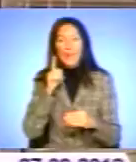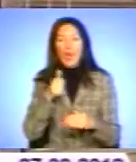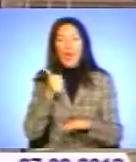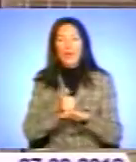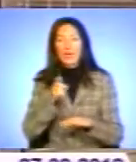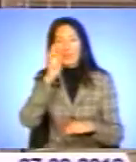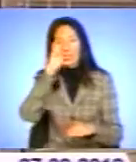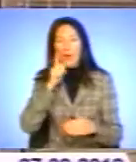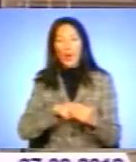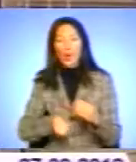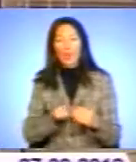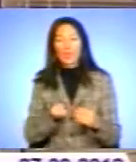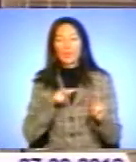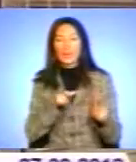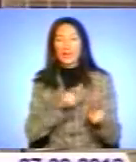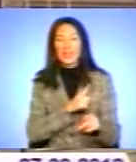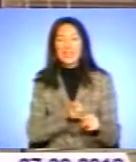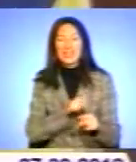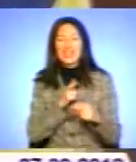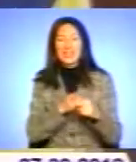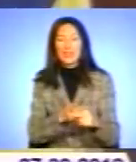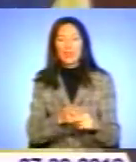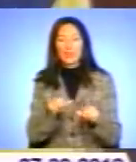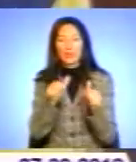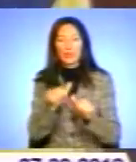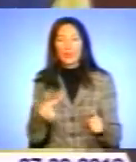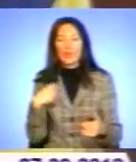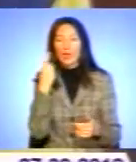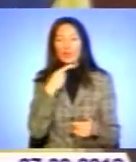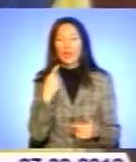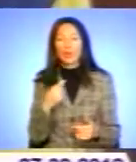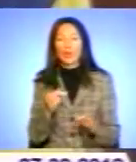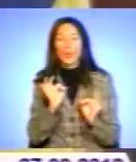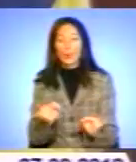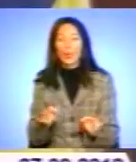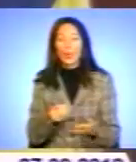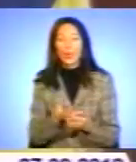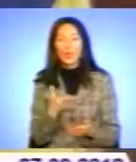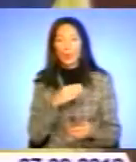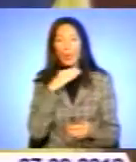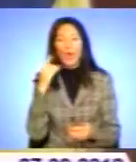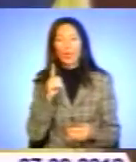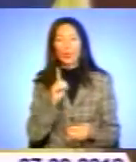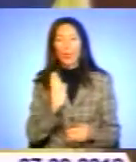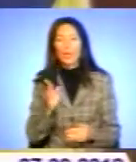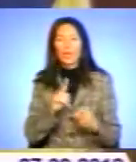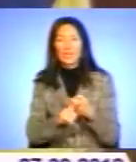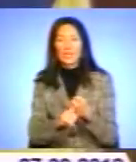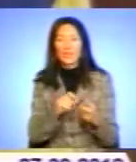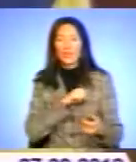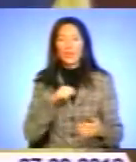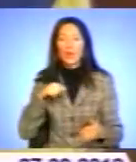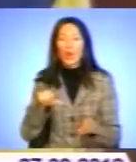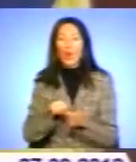завадить сформувати власну об'єктивну оцінку. Багато чого буде залежати від самих